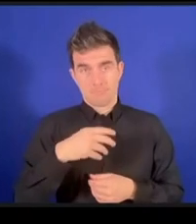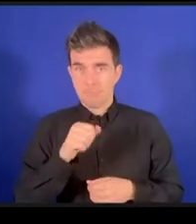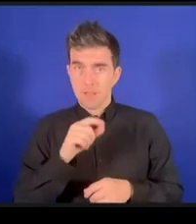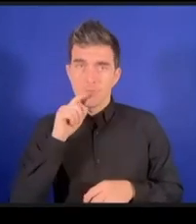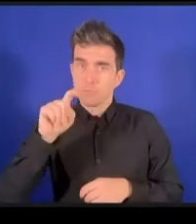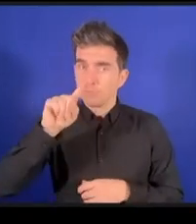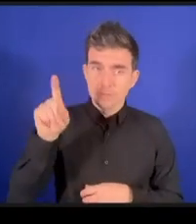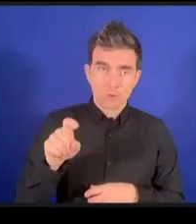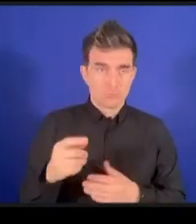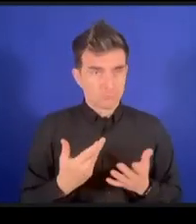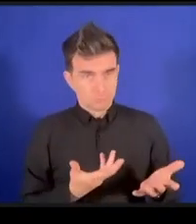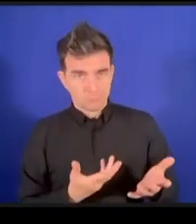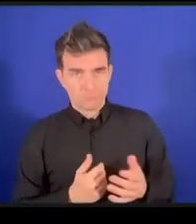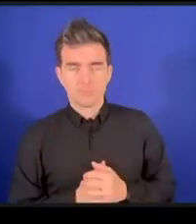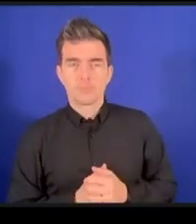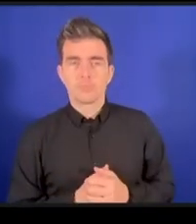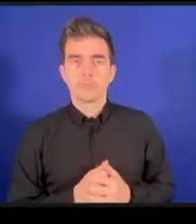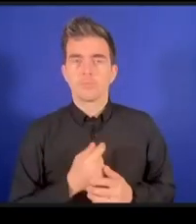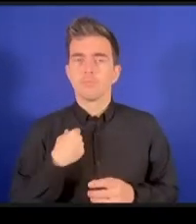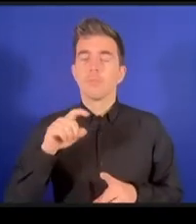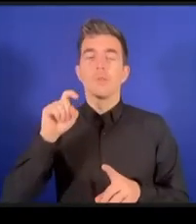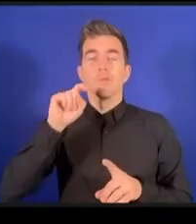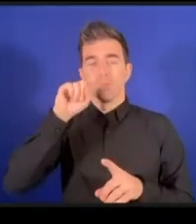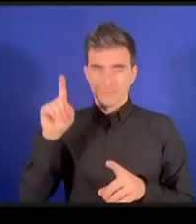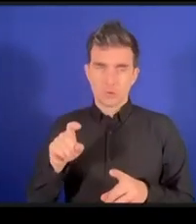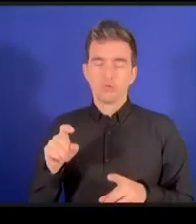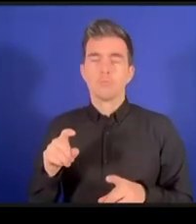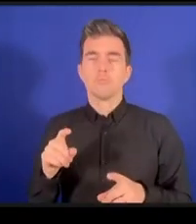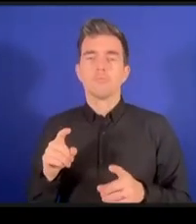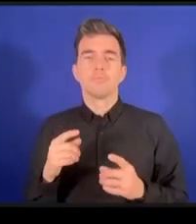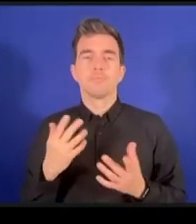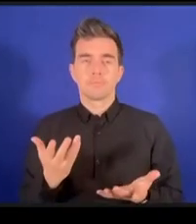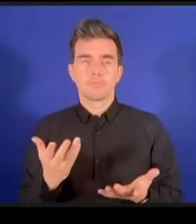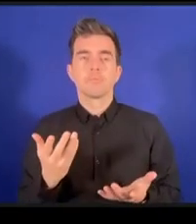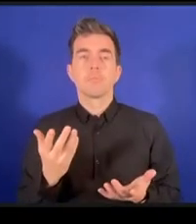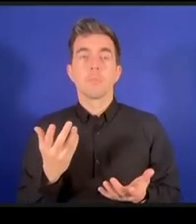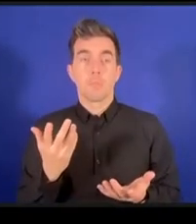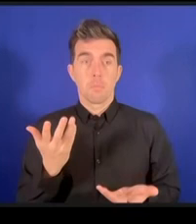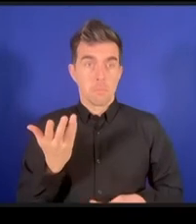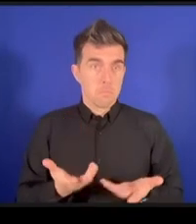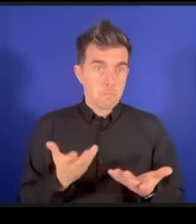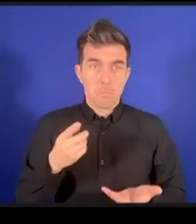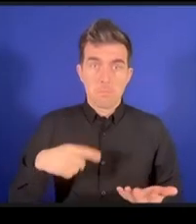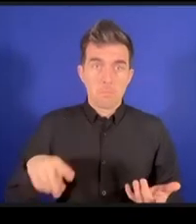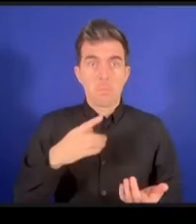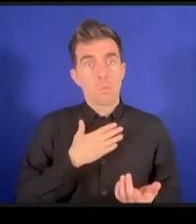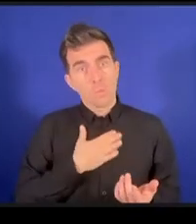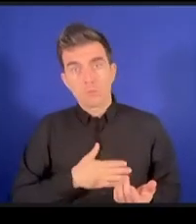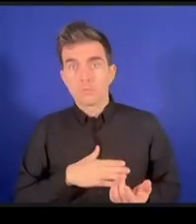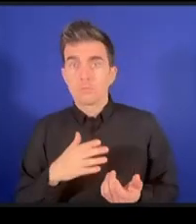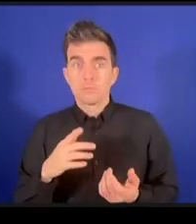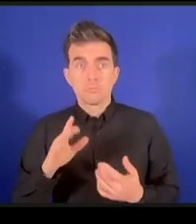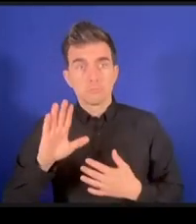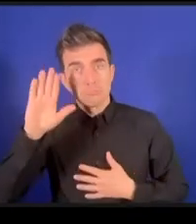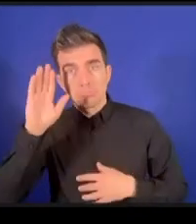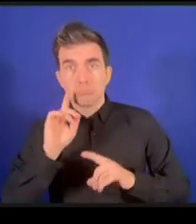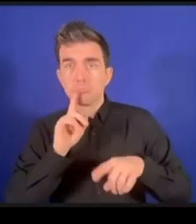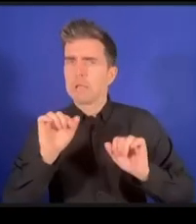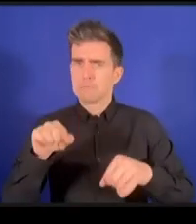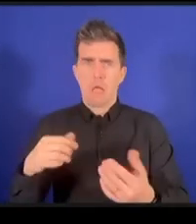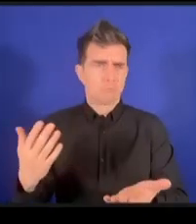Да мой вопрос Кто готов на него ответить мой вопрос касается